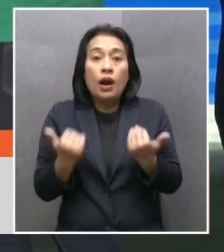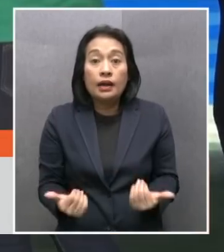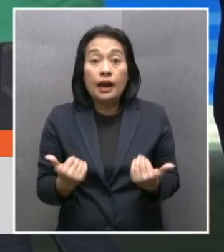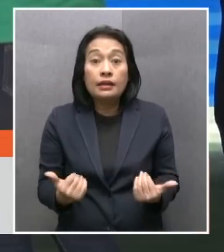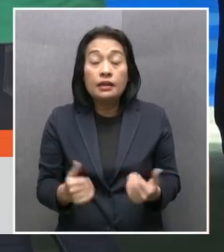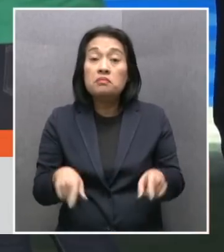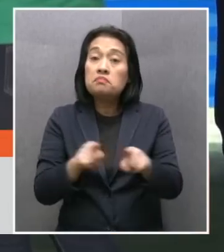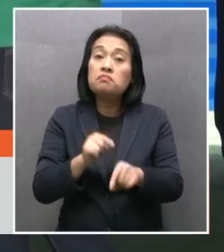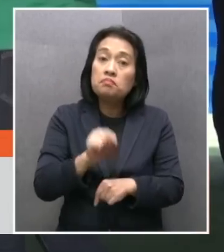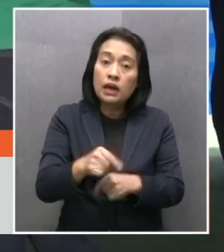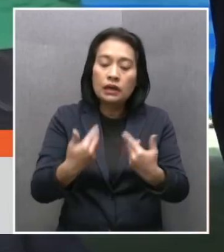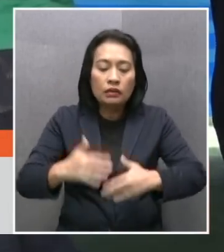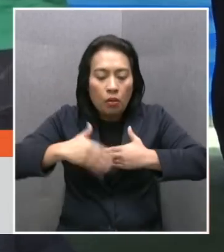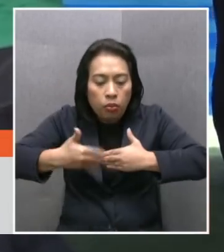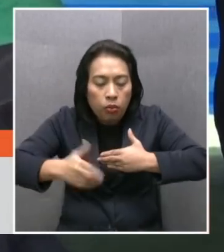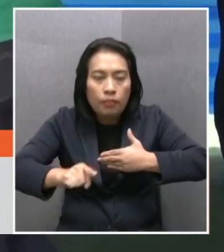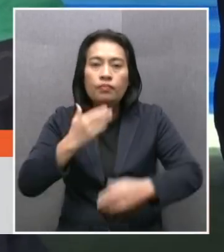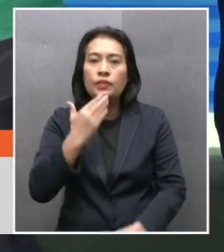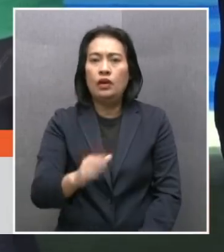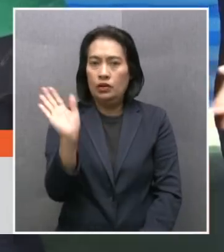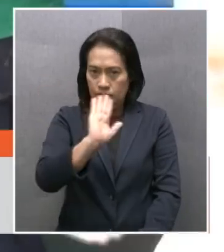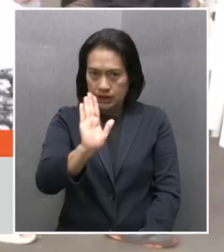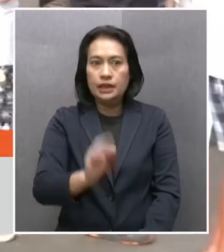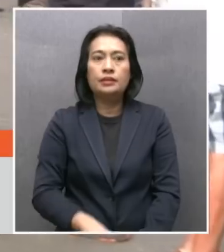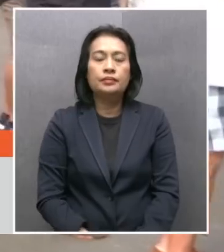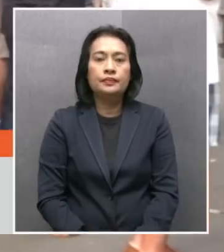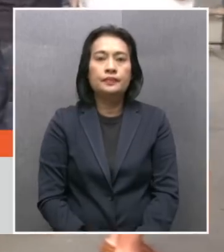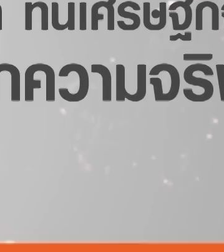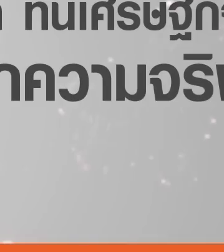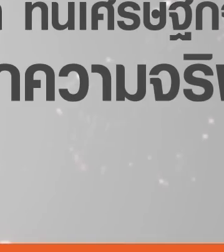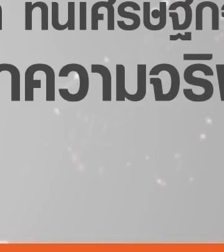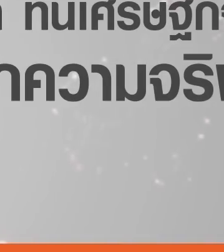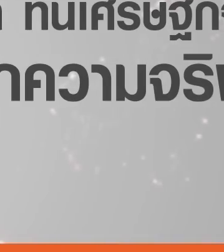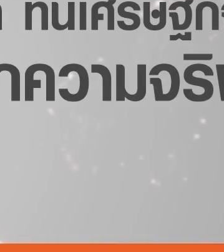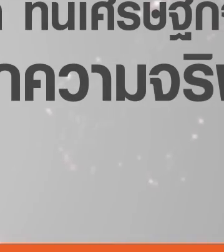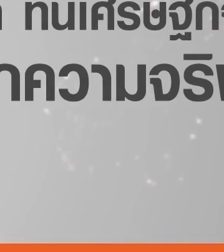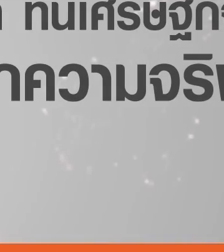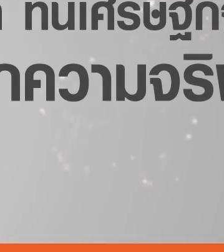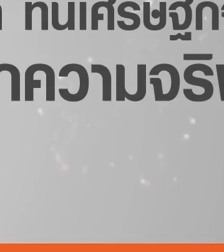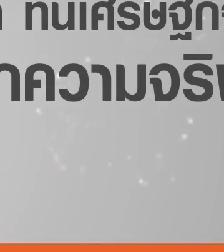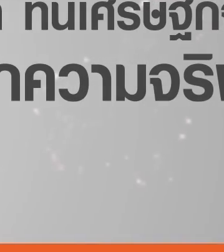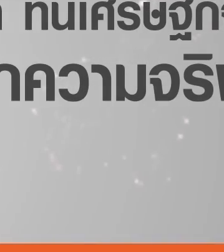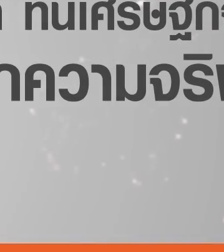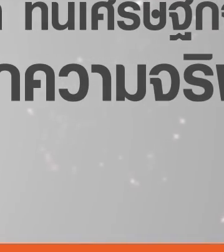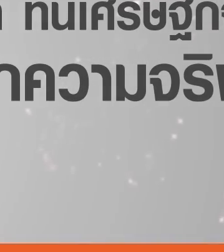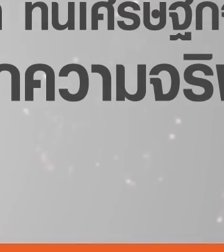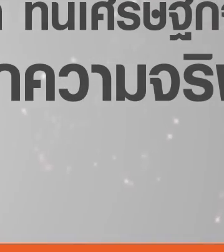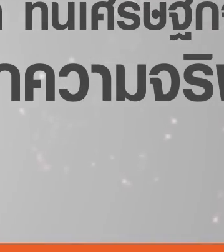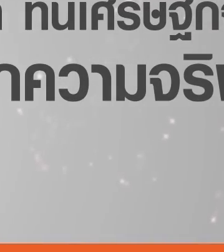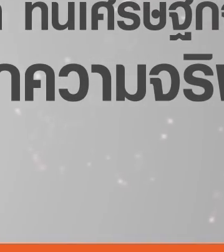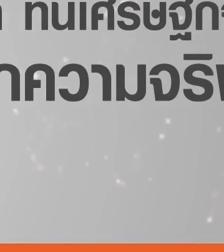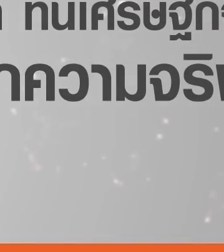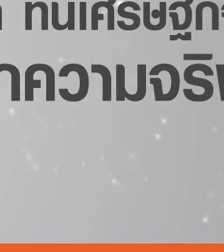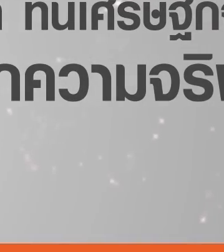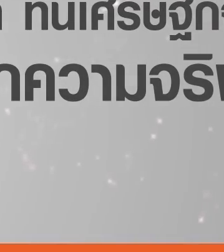แบบนี้แล้วจะต้องเป็นแบบนี้ตลอดไปค่ะขอบคุณที่ติดตามรับชมรายการ TNNนวส